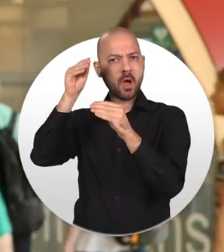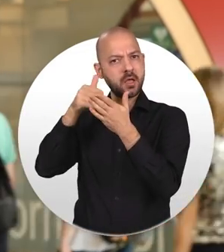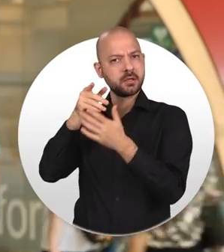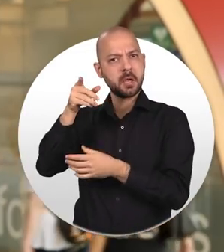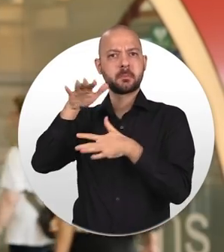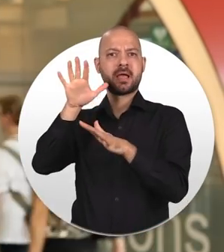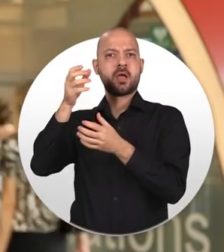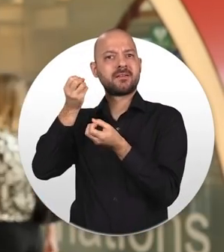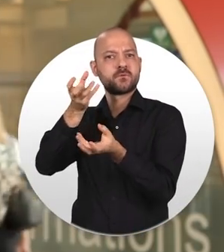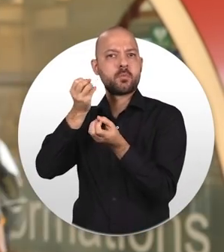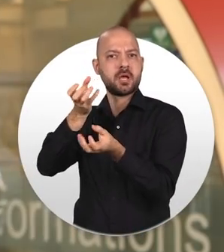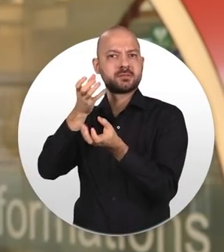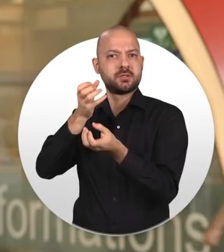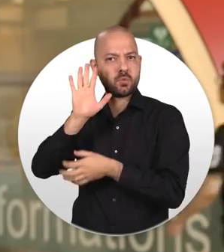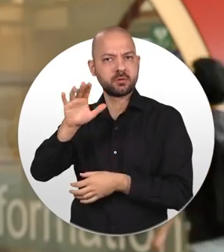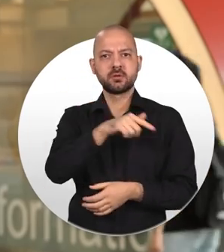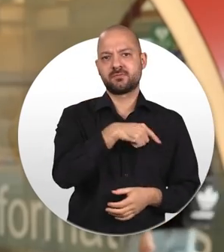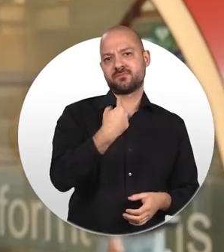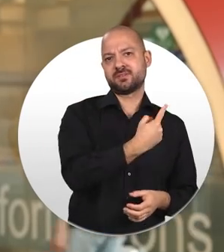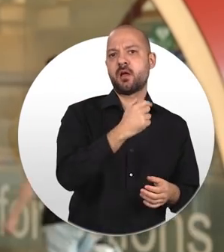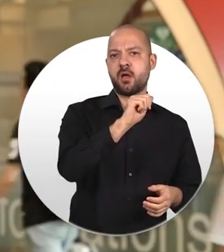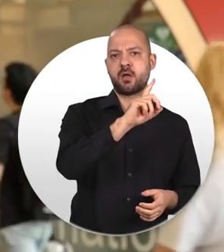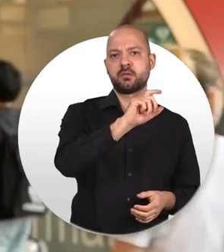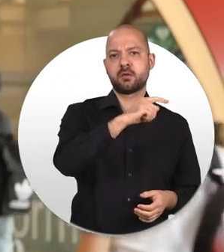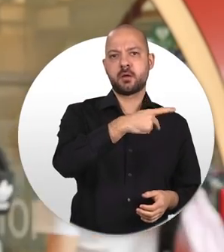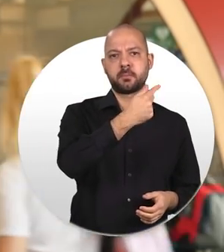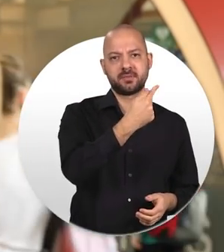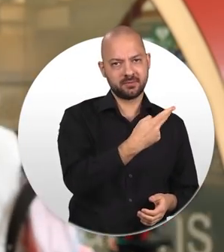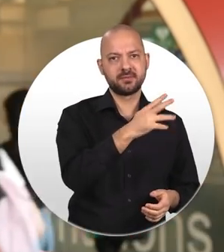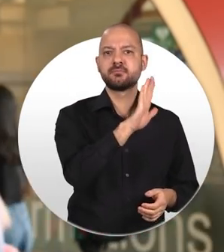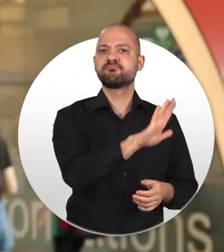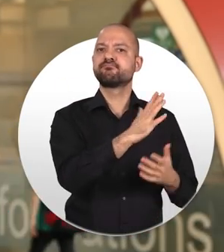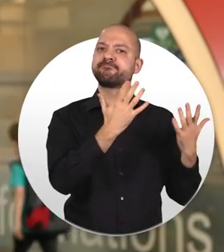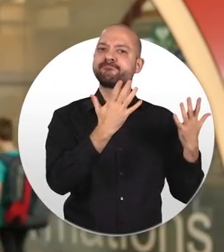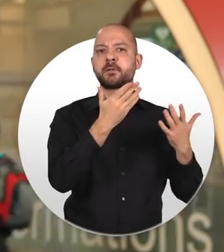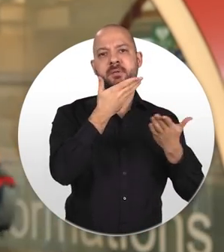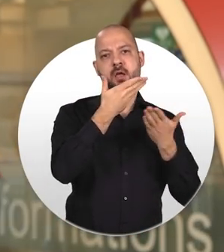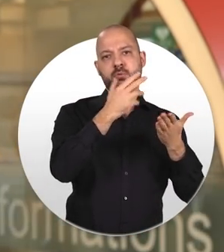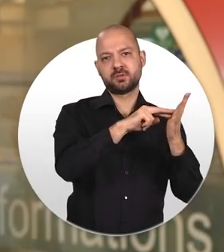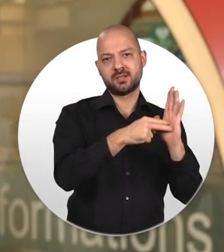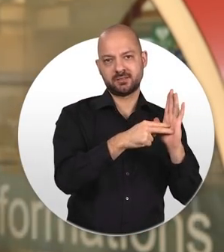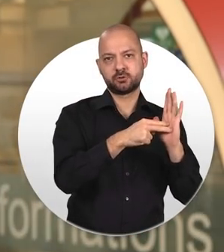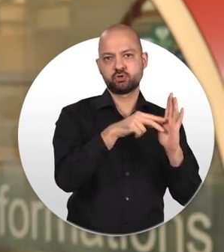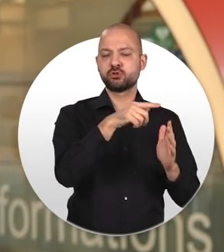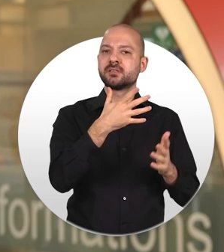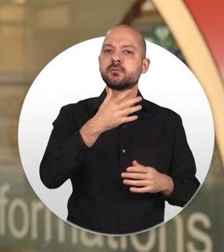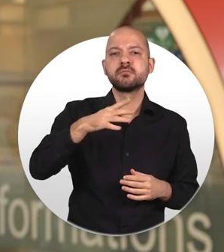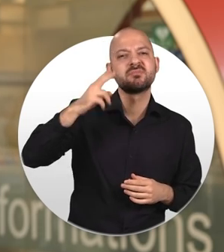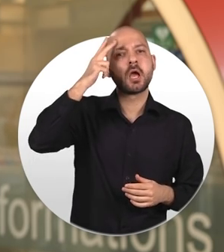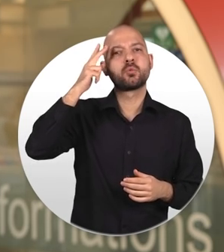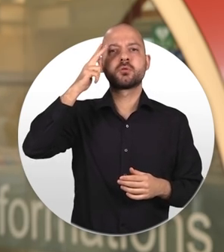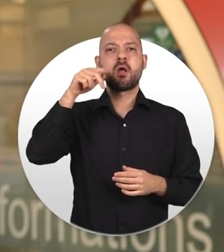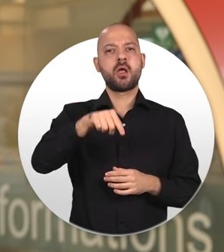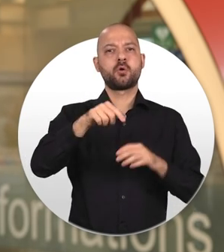Informationen und der ADAPT muss ein technischer Kurs sein. Der ADAPT ist das nationale Kompetenzzentrum für Accessibilität. Als gutes Beispiel